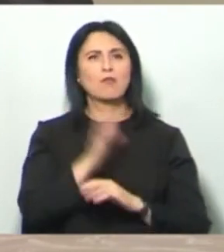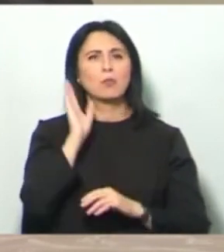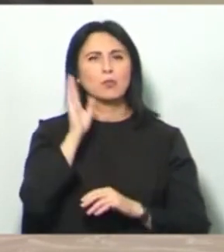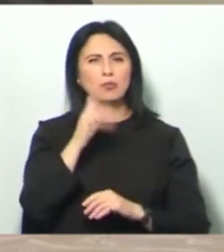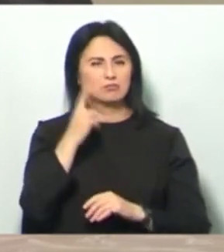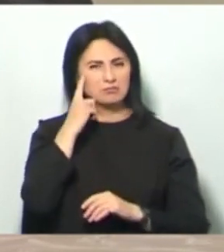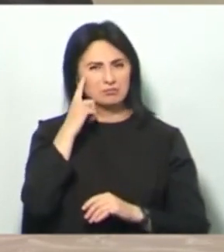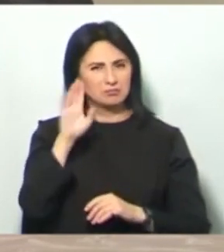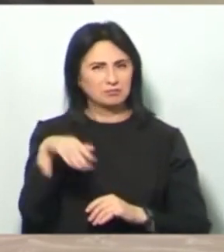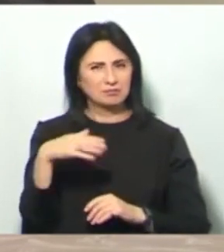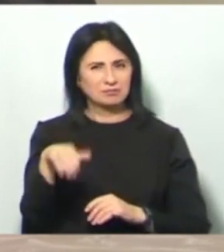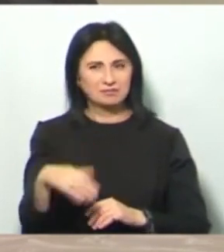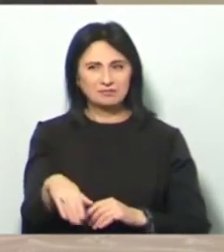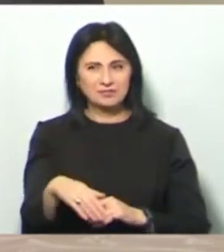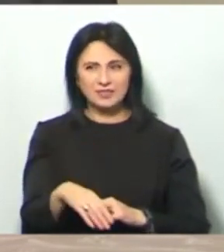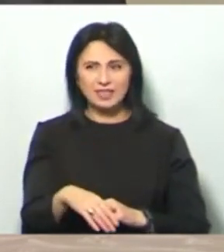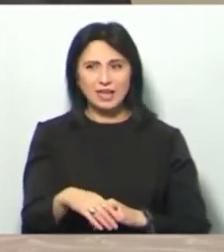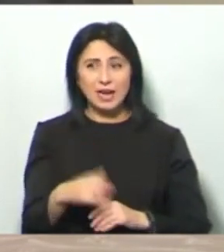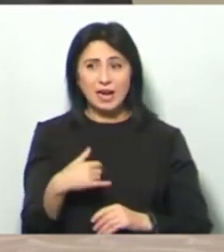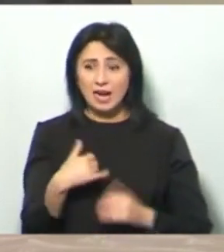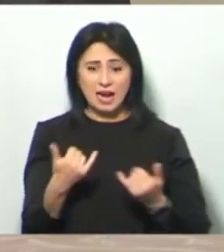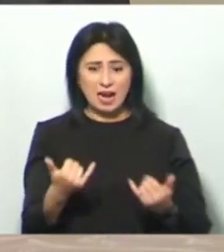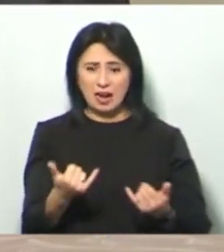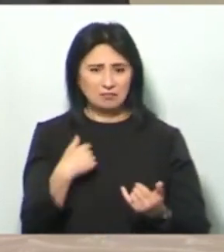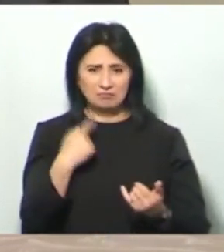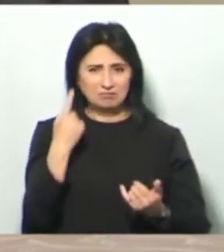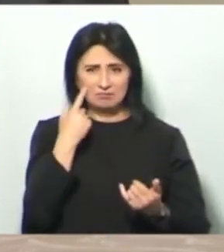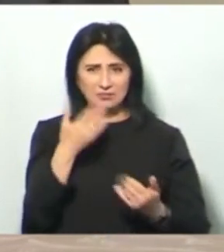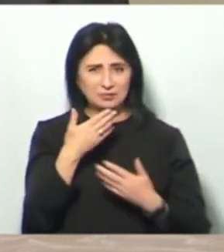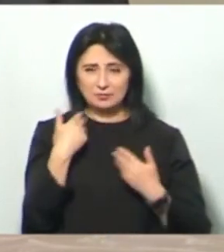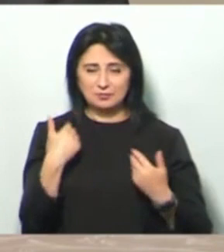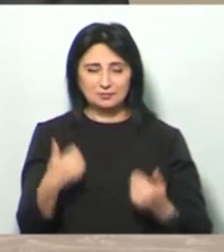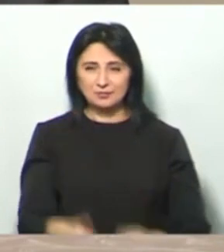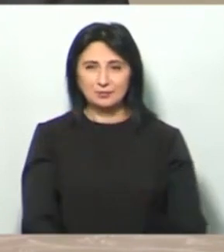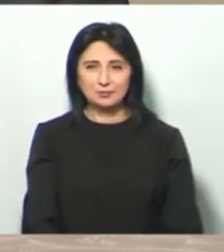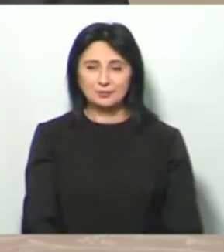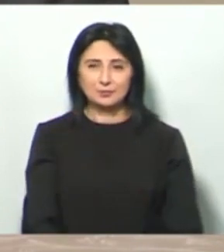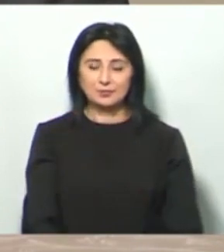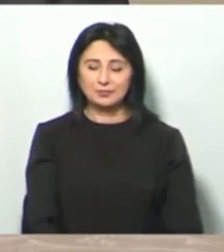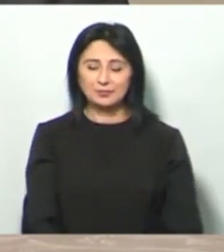მეტი. და არც ახლა მე არე მოგუშ.